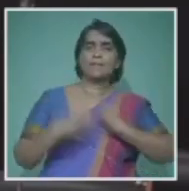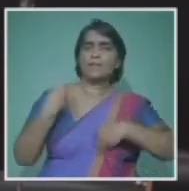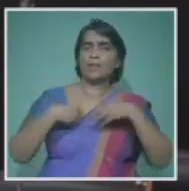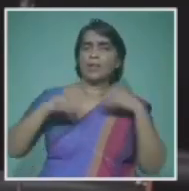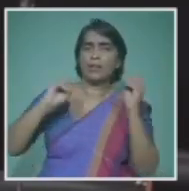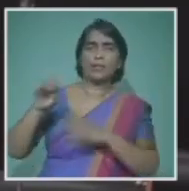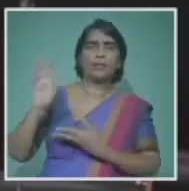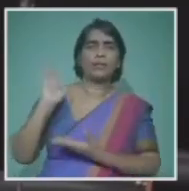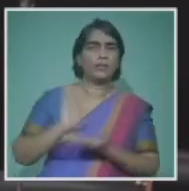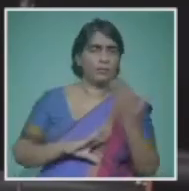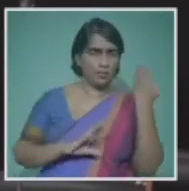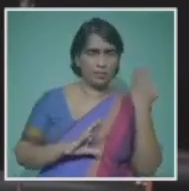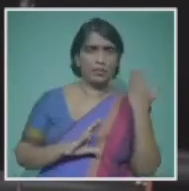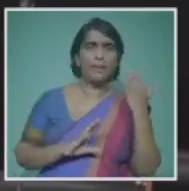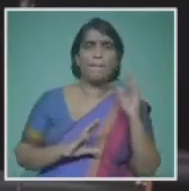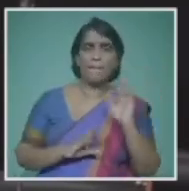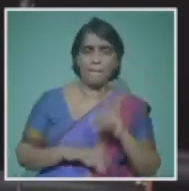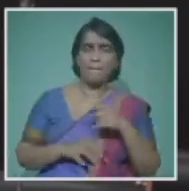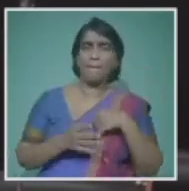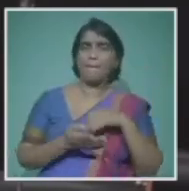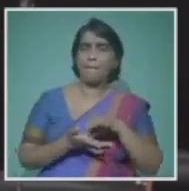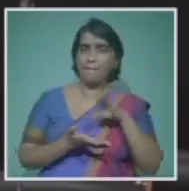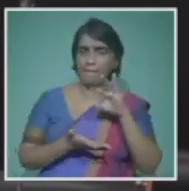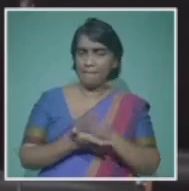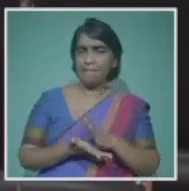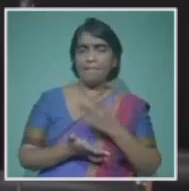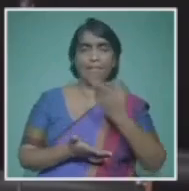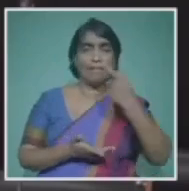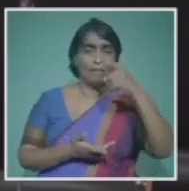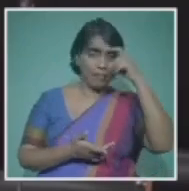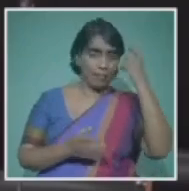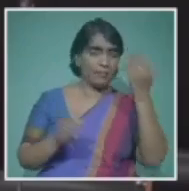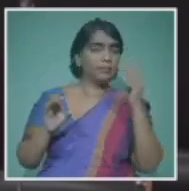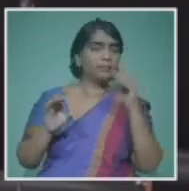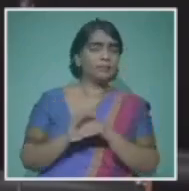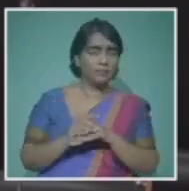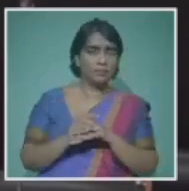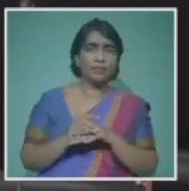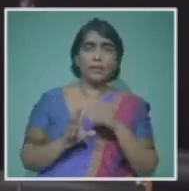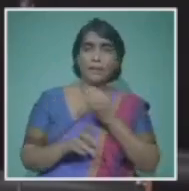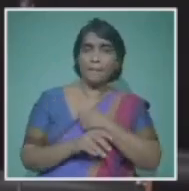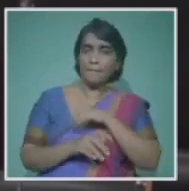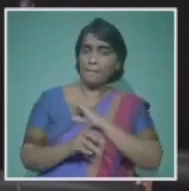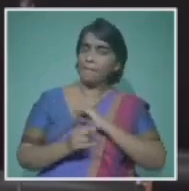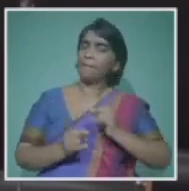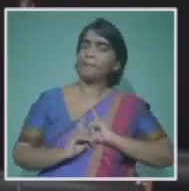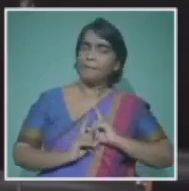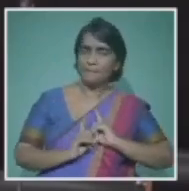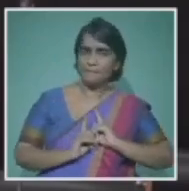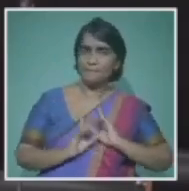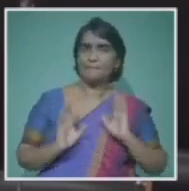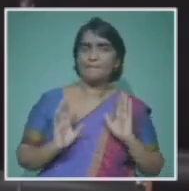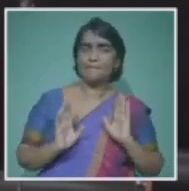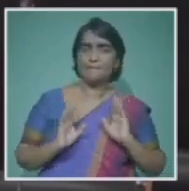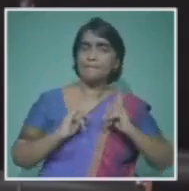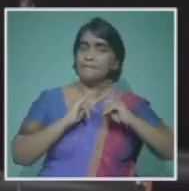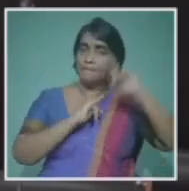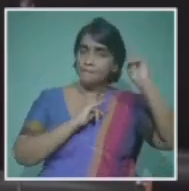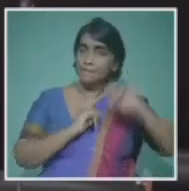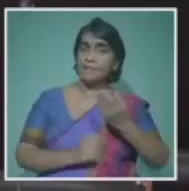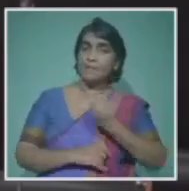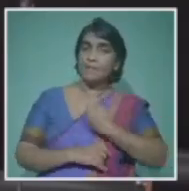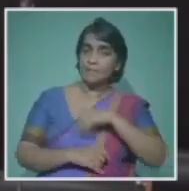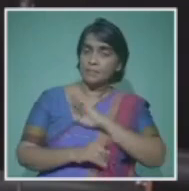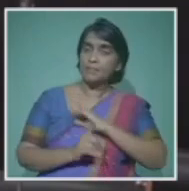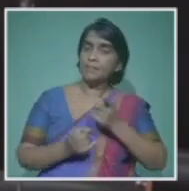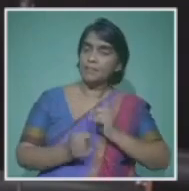ඉස්සෙල්ලා තීරණය කරන්න ඕනේ. තීරණ කරගත්තොත් පැවිද්දන් හැටියට ආවොත් පැවිදිකමේ ඉන්න අපි උපාධියත් පැවිදිකමෙන්